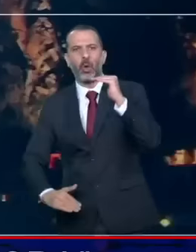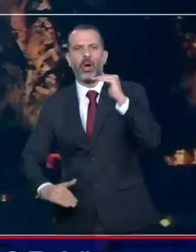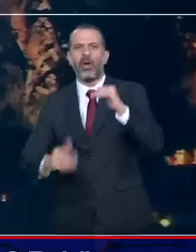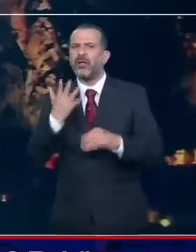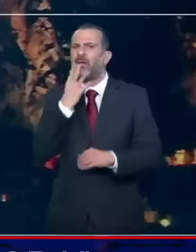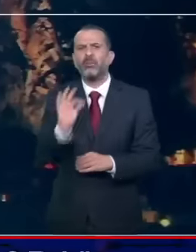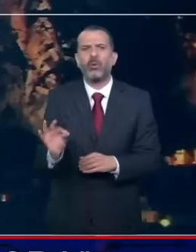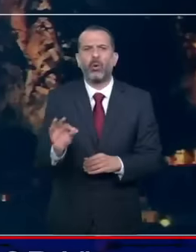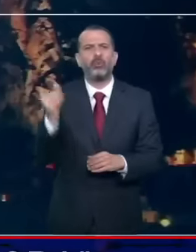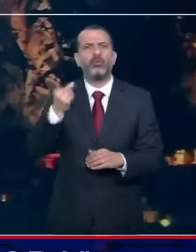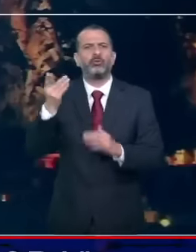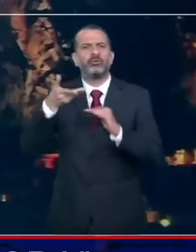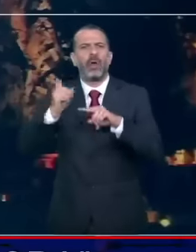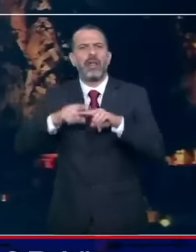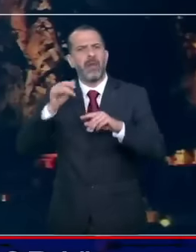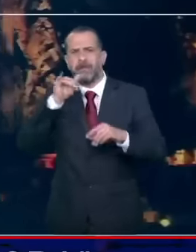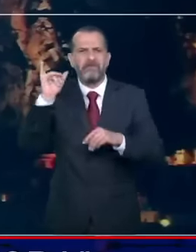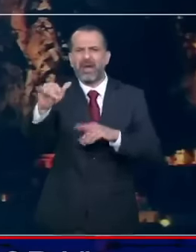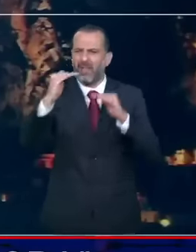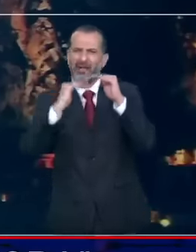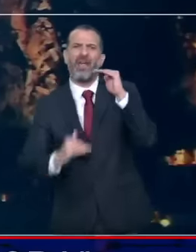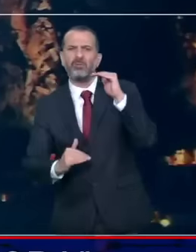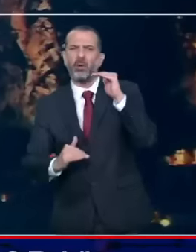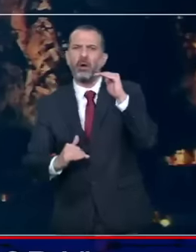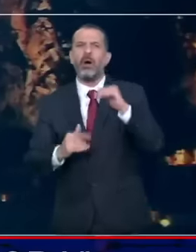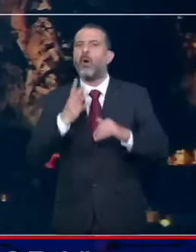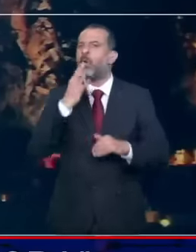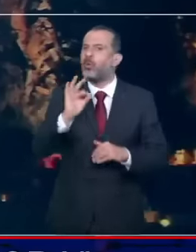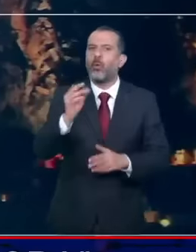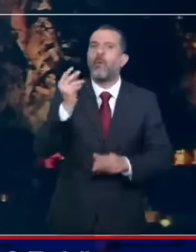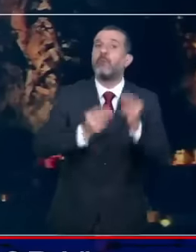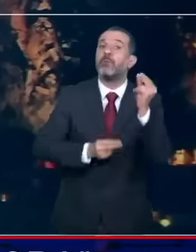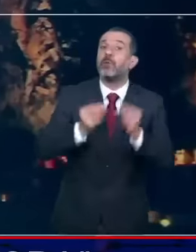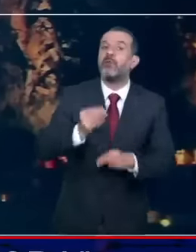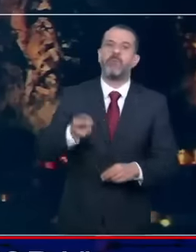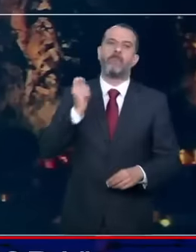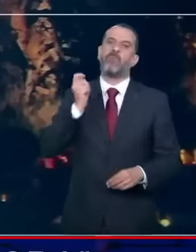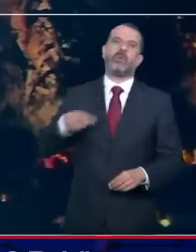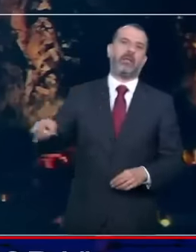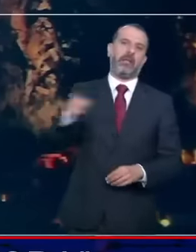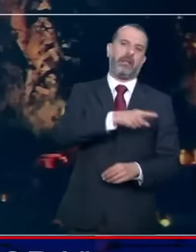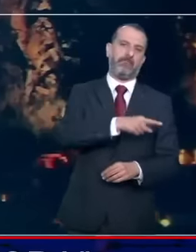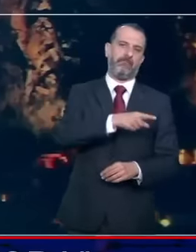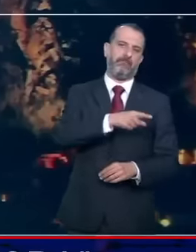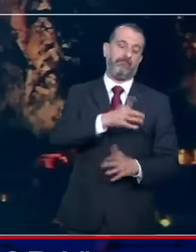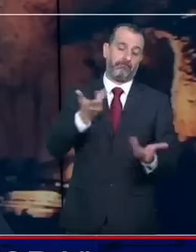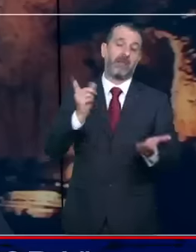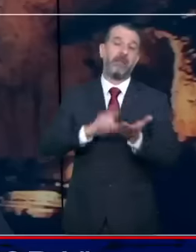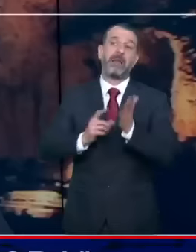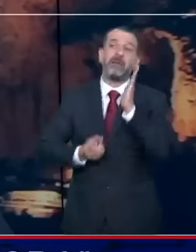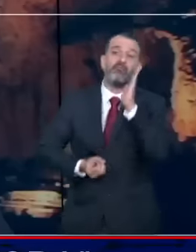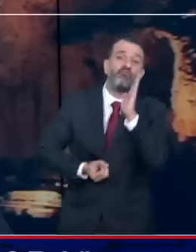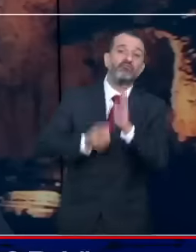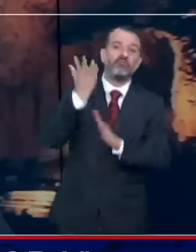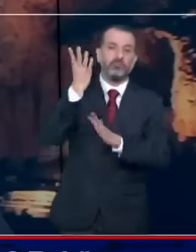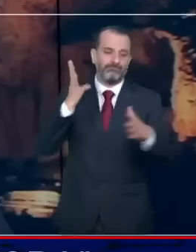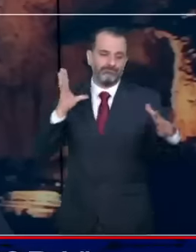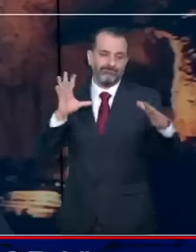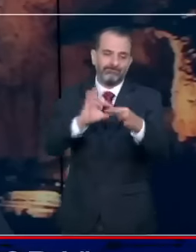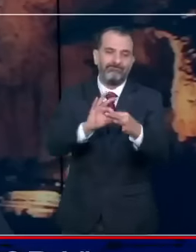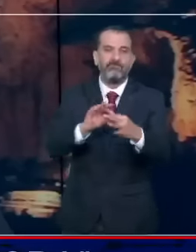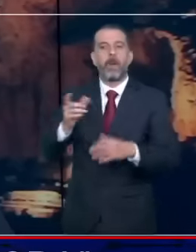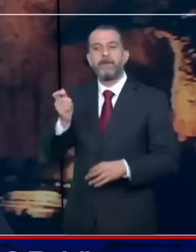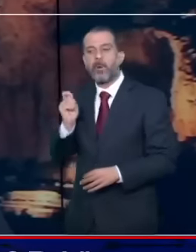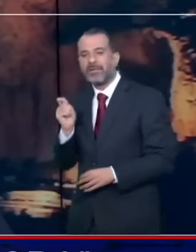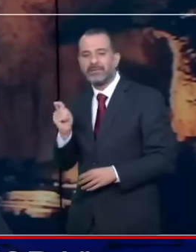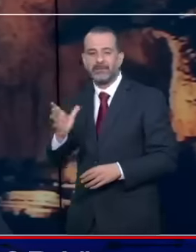γιατί? Διότι έχουμε πρόβλημα στο πολιτικό μας σύστημα. Χρειαζόμαστε μία νέα σχέση πολιτικών